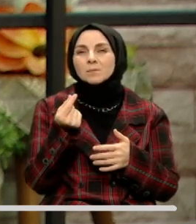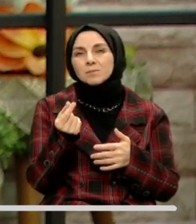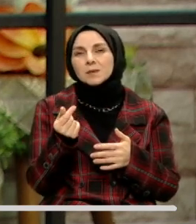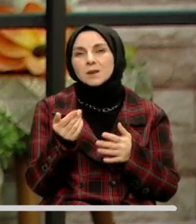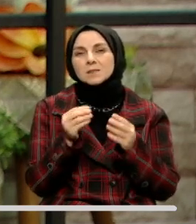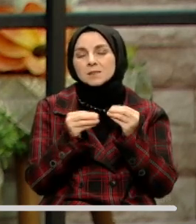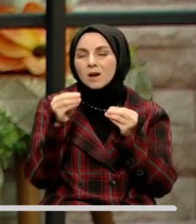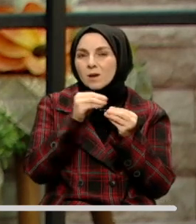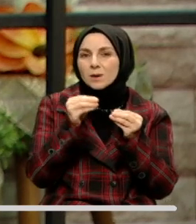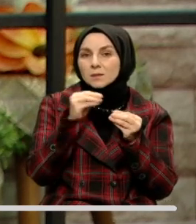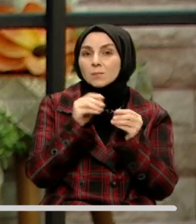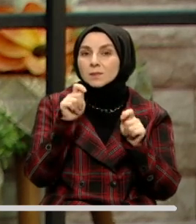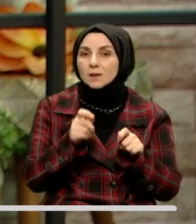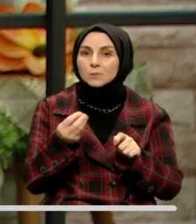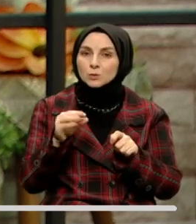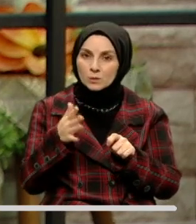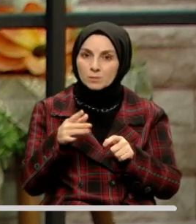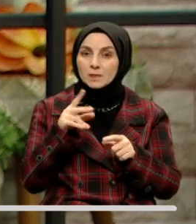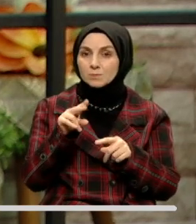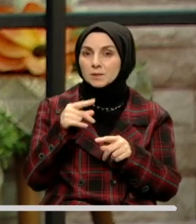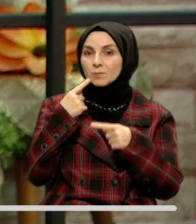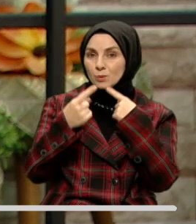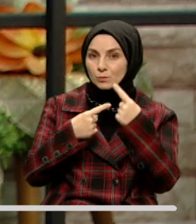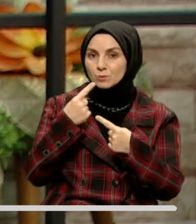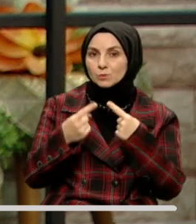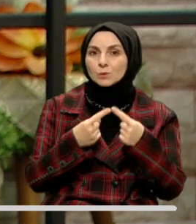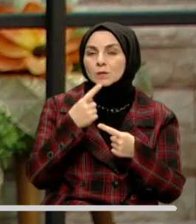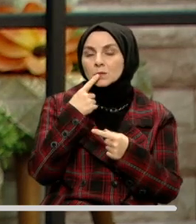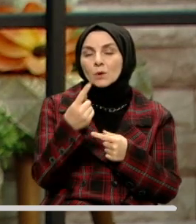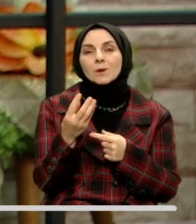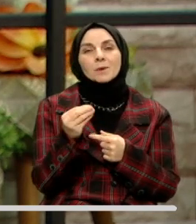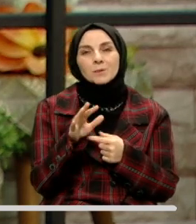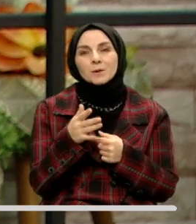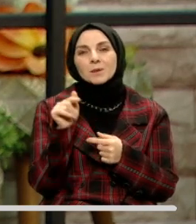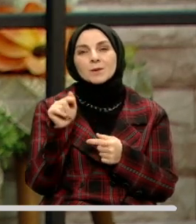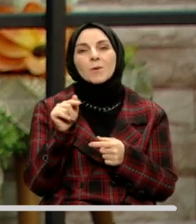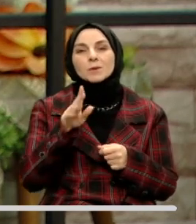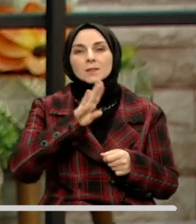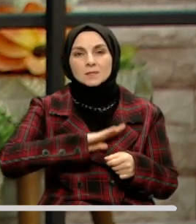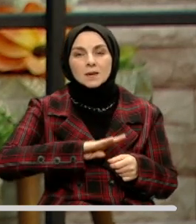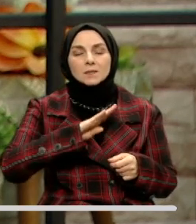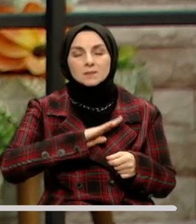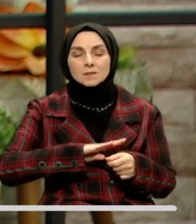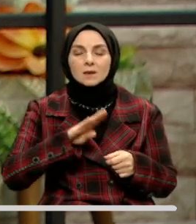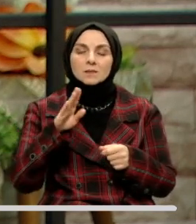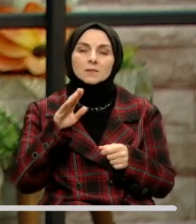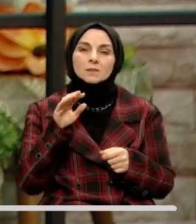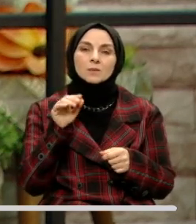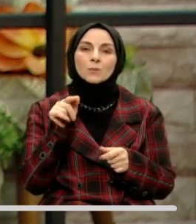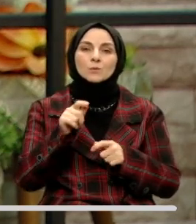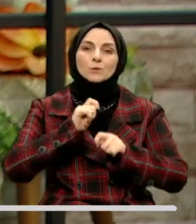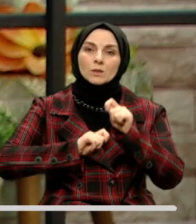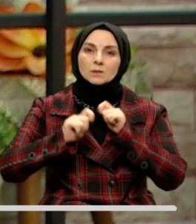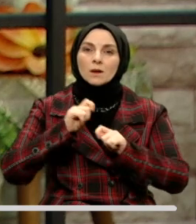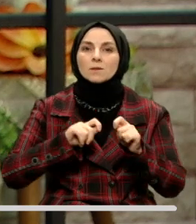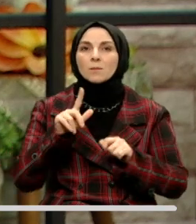orada sağduyuyla sakin, aklı selim, ruhu selim bir duruş kesinlikle çocuğa ciddi